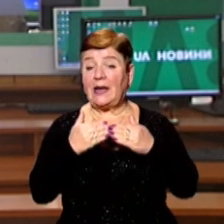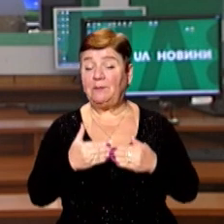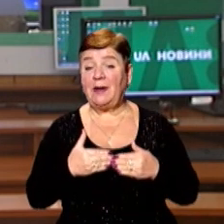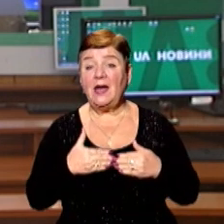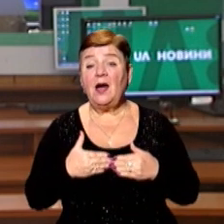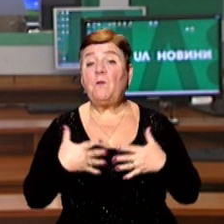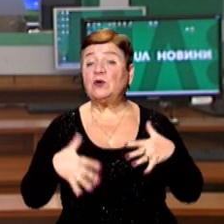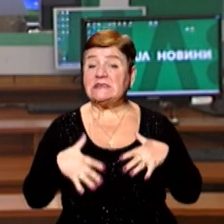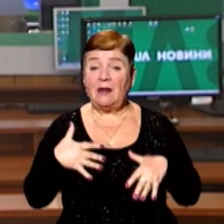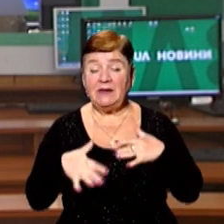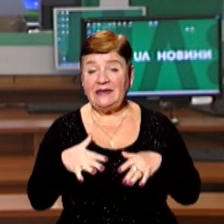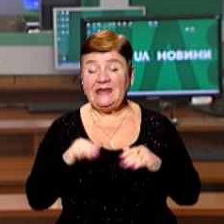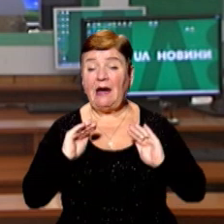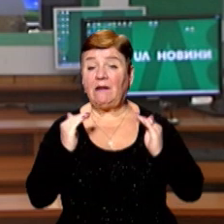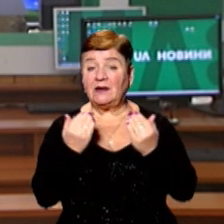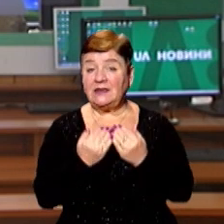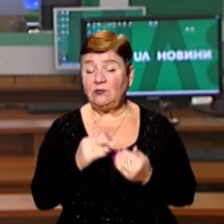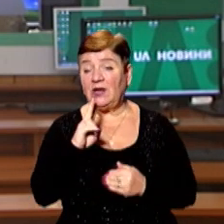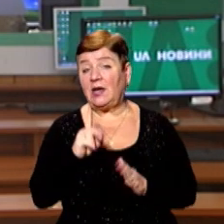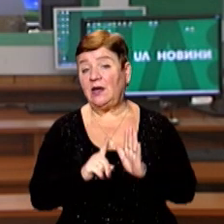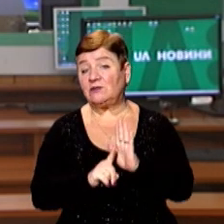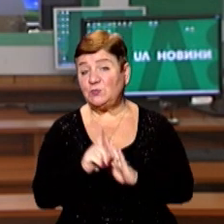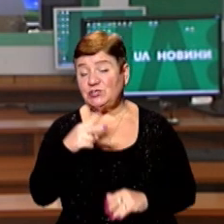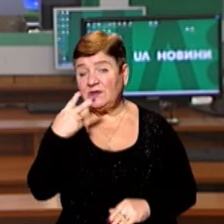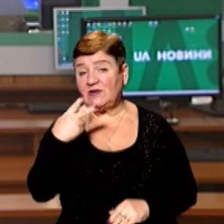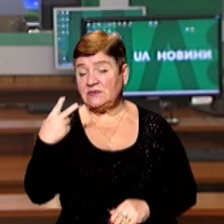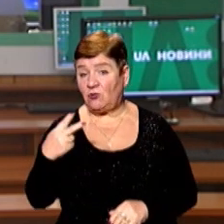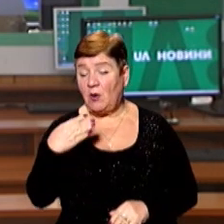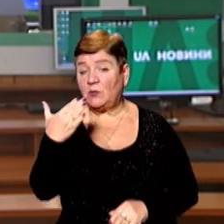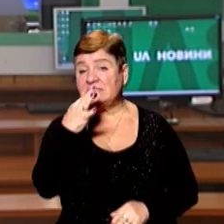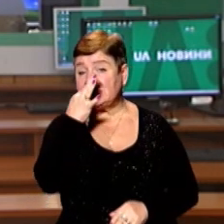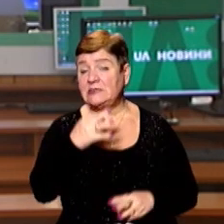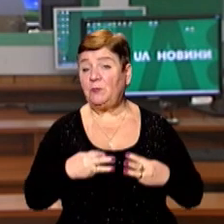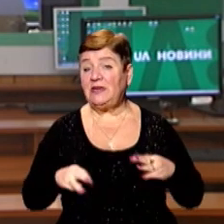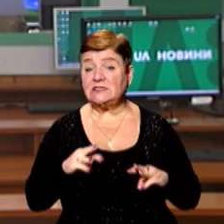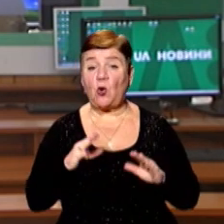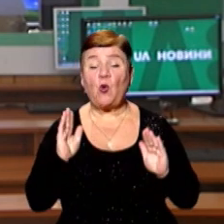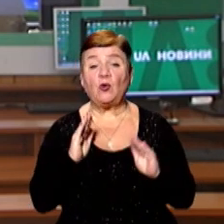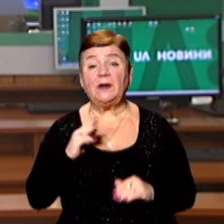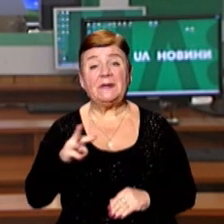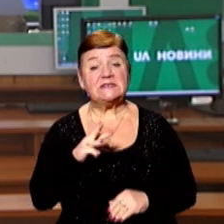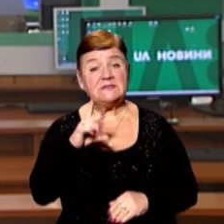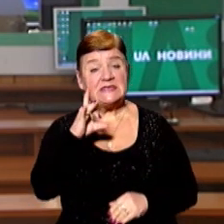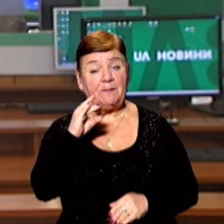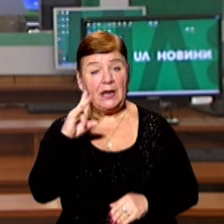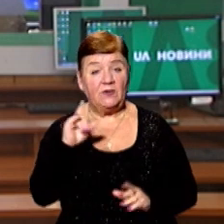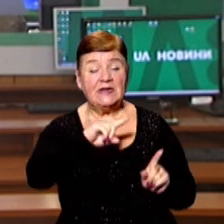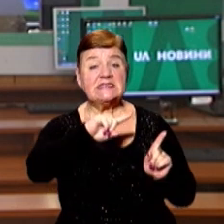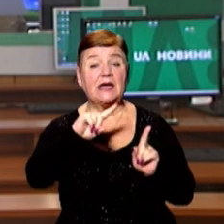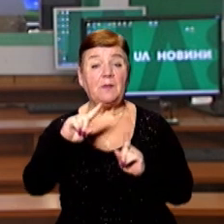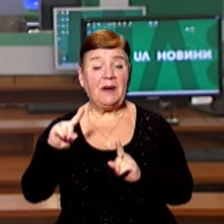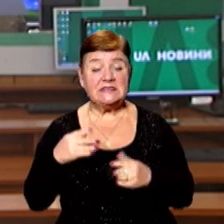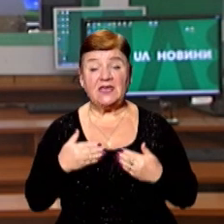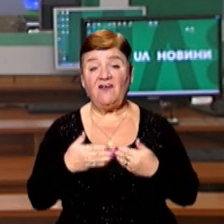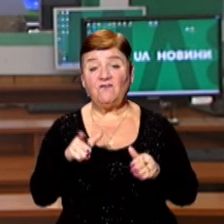карантину, який планують розпочати 22 травня. Про це розповів міністр охорони здоров'я Максим Степанов. Закарпатські випускники